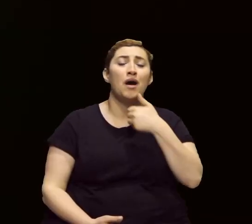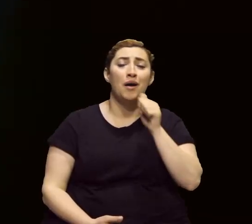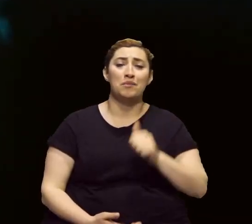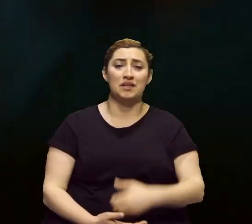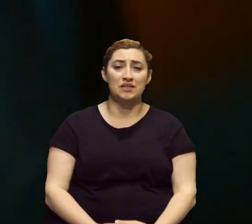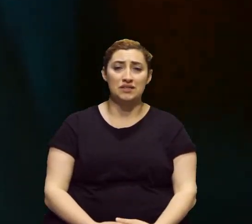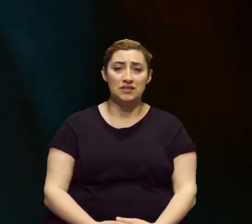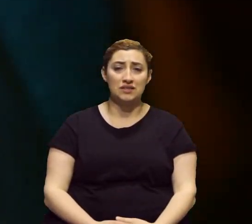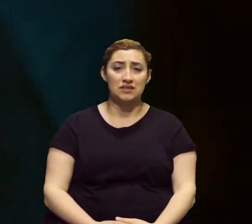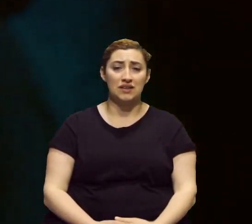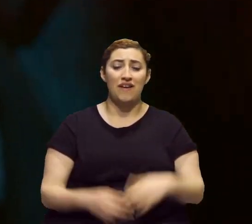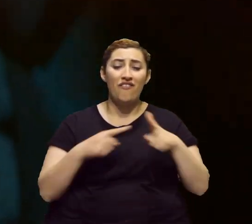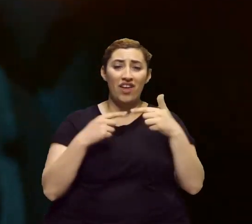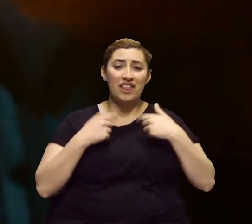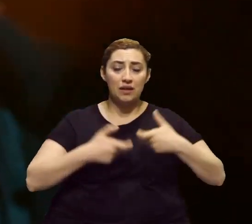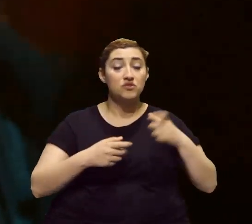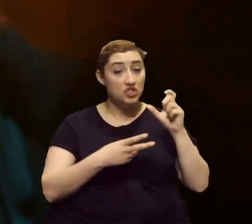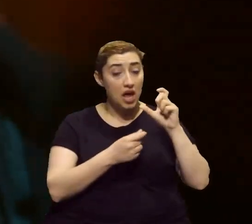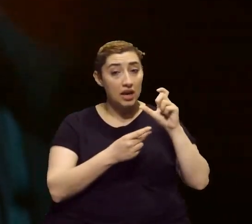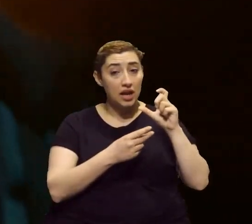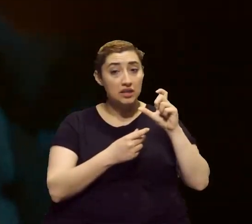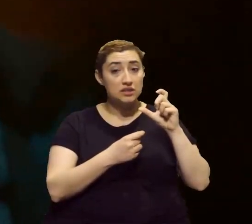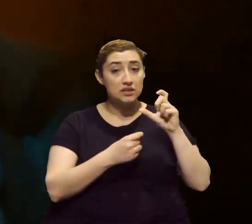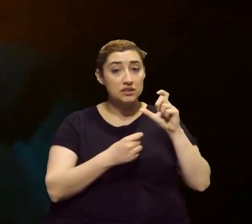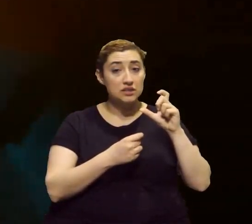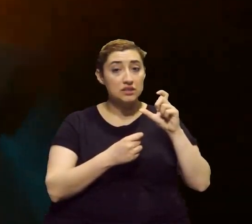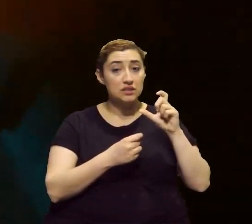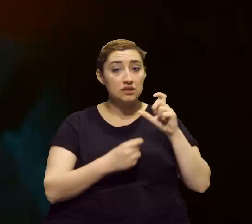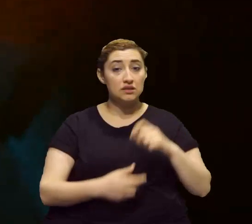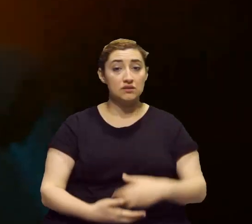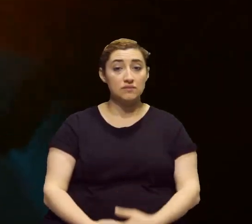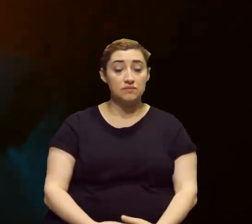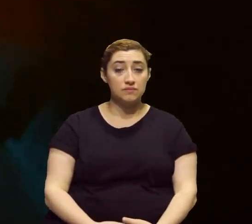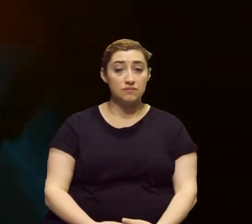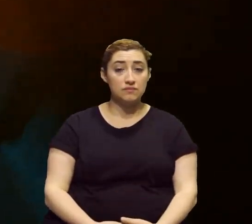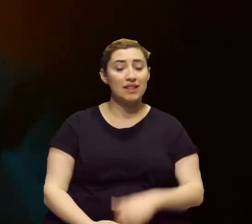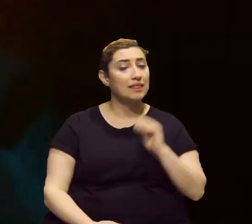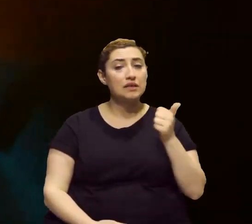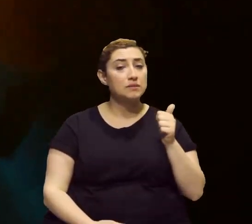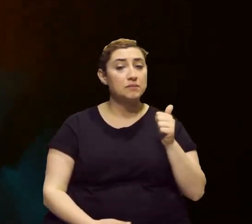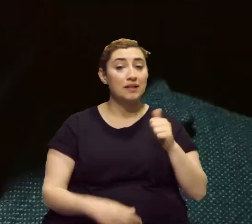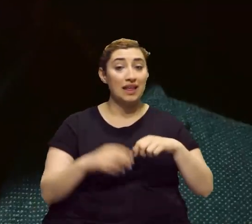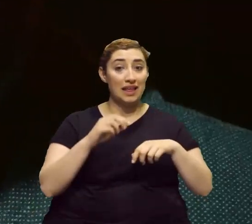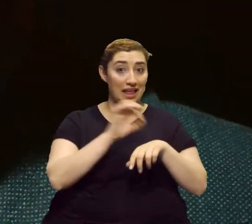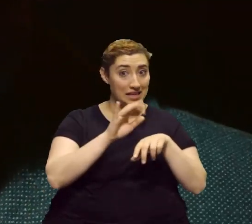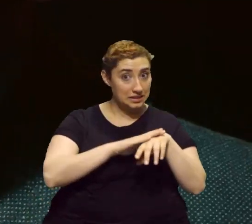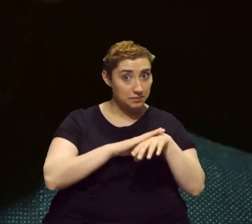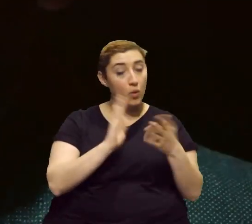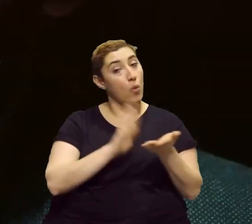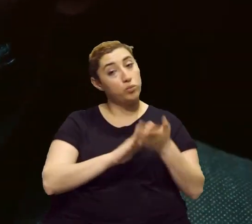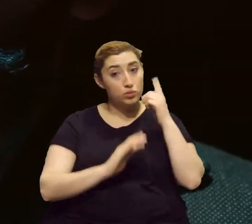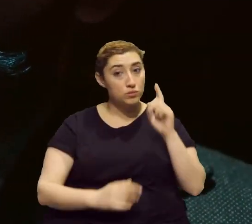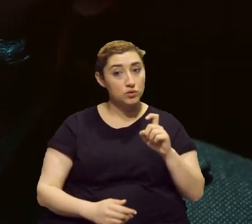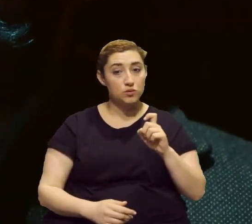Abi ben küçük. Fethi'yim abi. Çerkez. Para çıkardı. Ne zaman? Duramam.